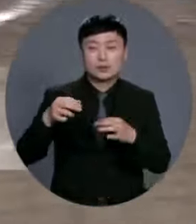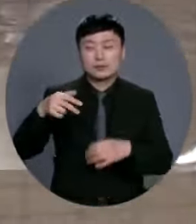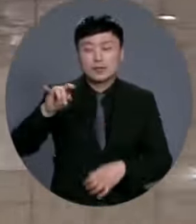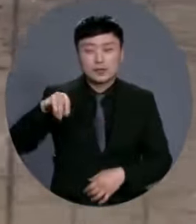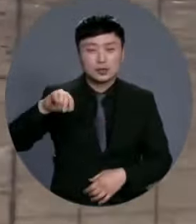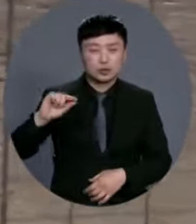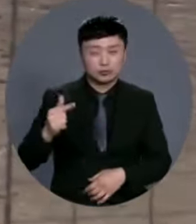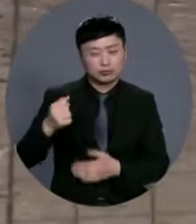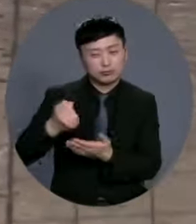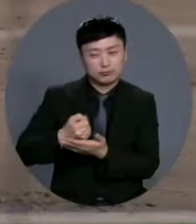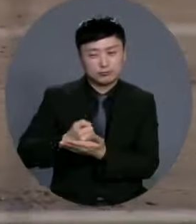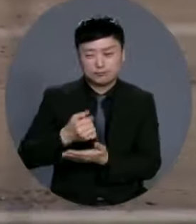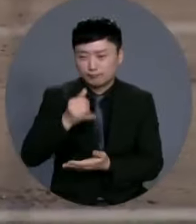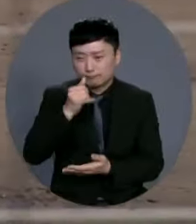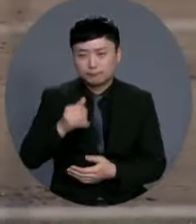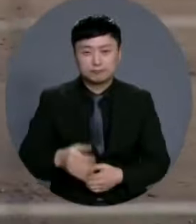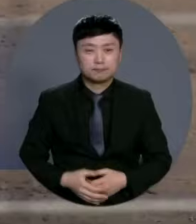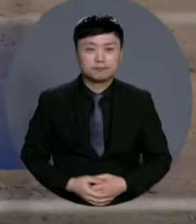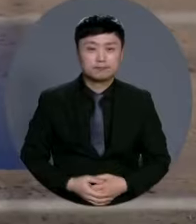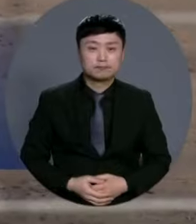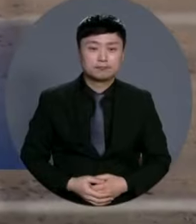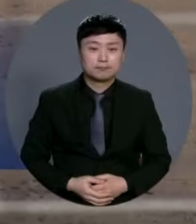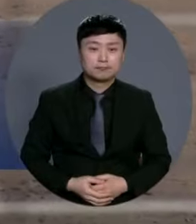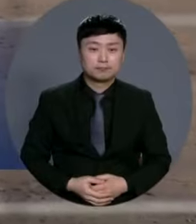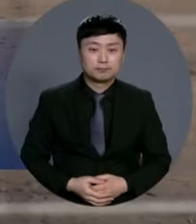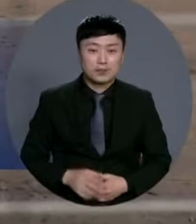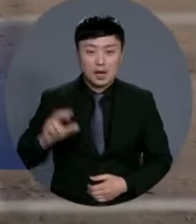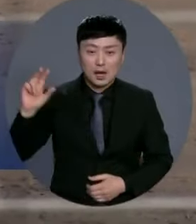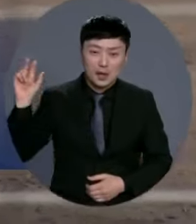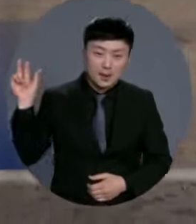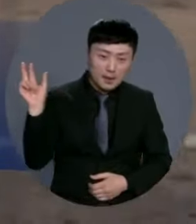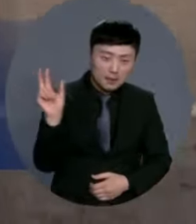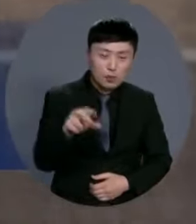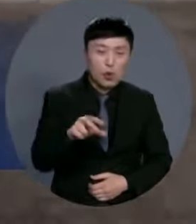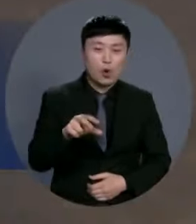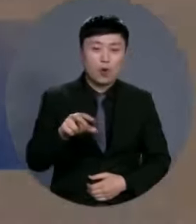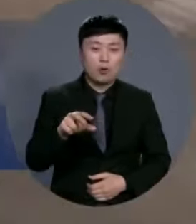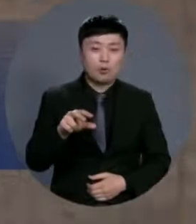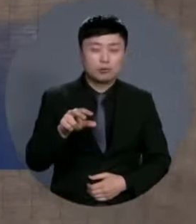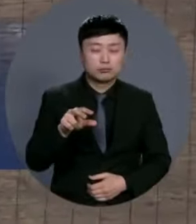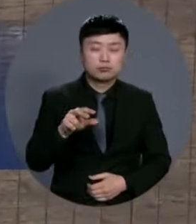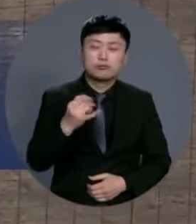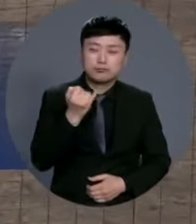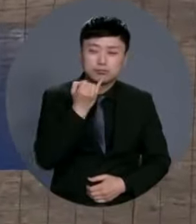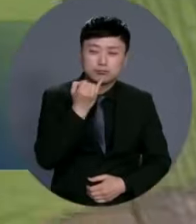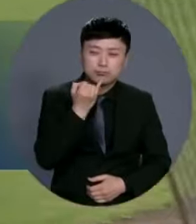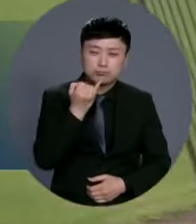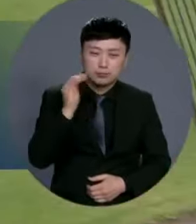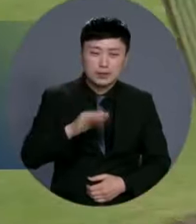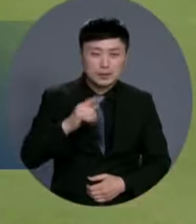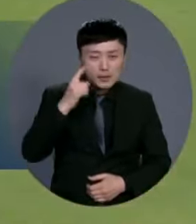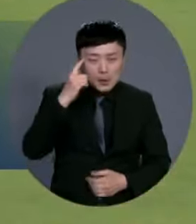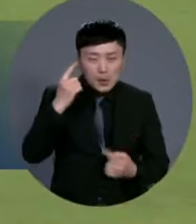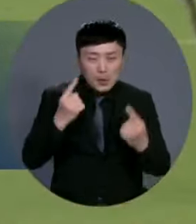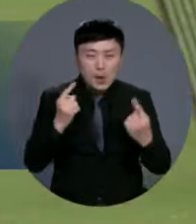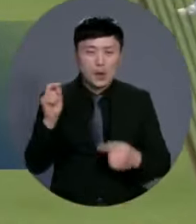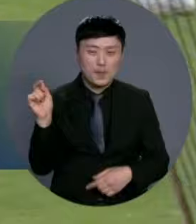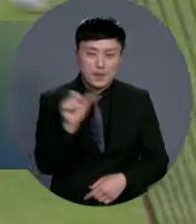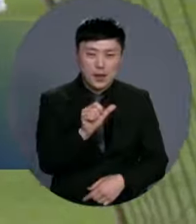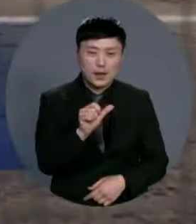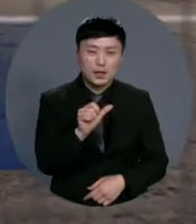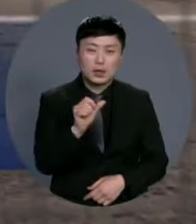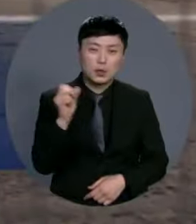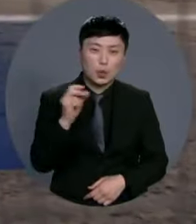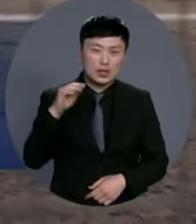더했습니다. 첫 피칭샷 치고는 그래도 나쁘지 않았던 것 같아요. 제가 생각했던 구속보다도 좀 더 나았던 것